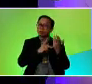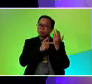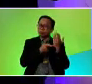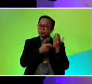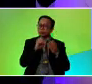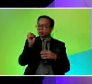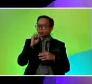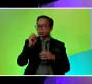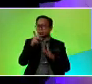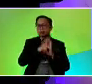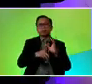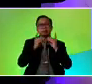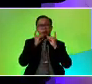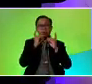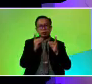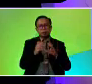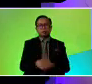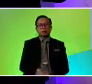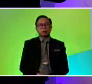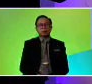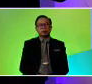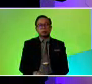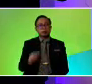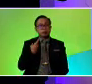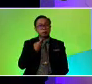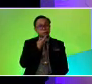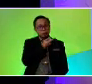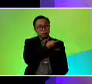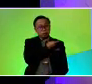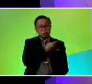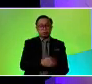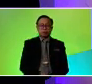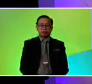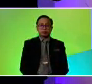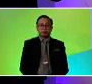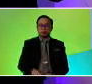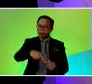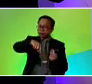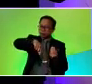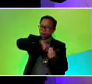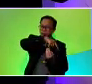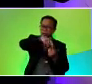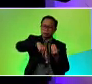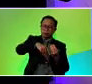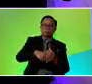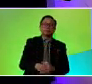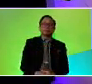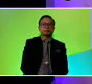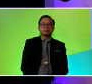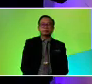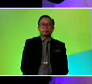Ada pendidikan Oke dan juga eee kita punya eh pos sekitaran pakai dari segi